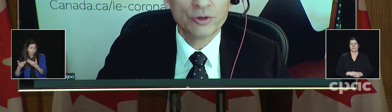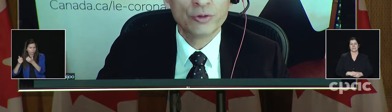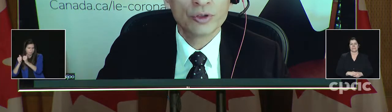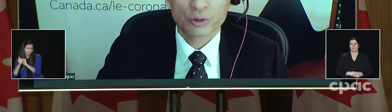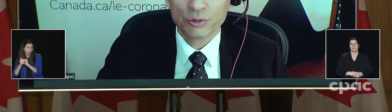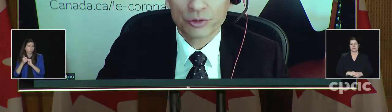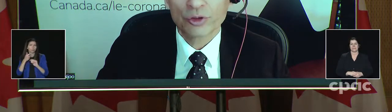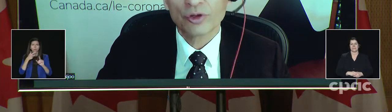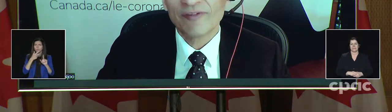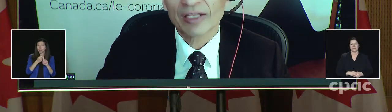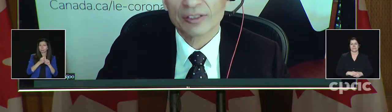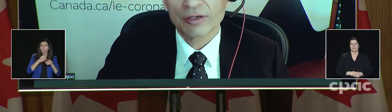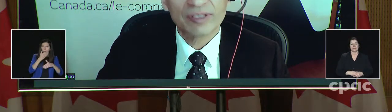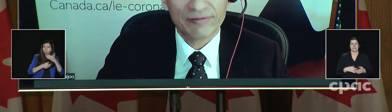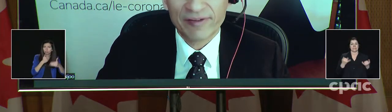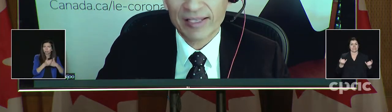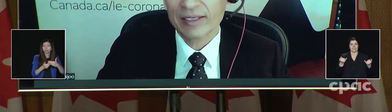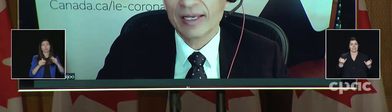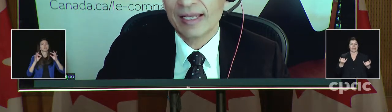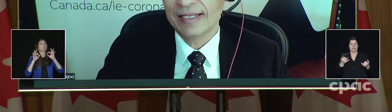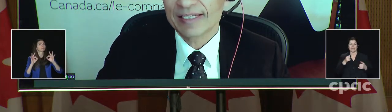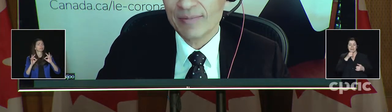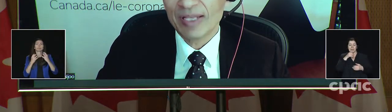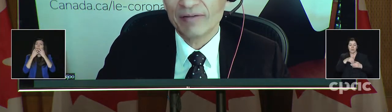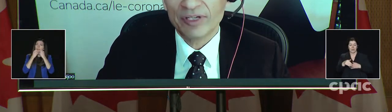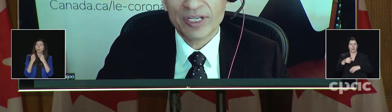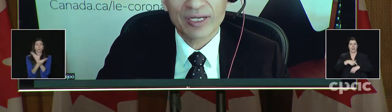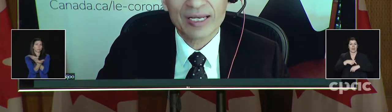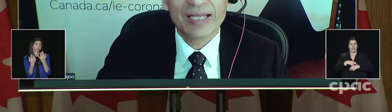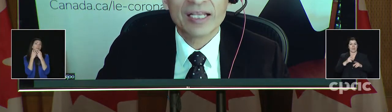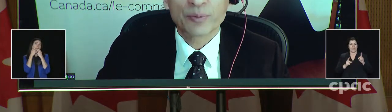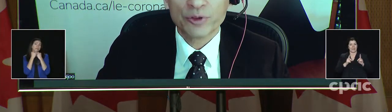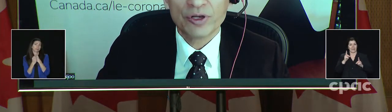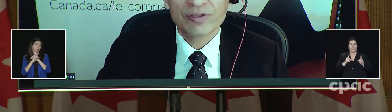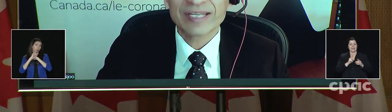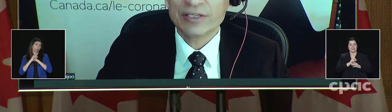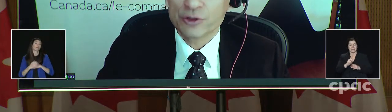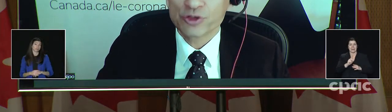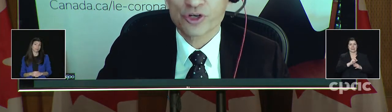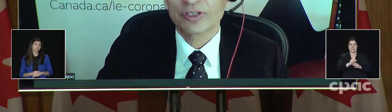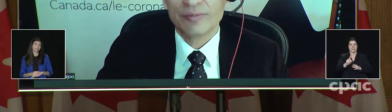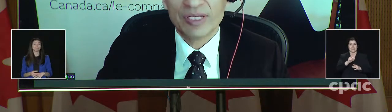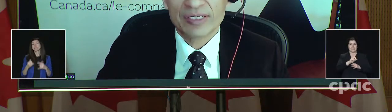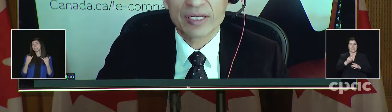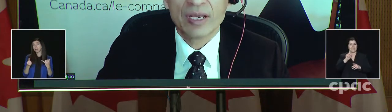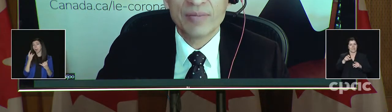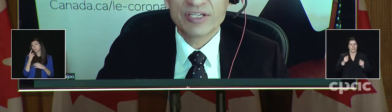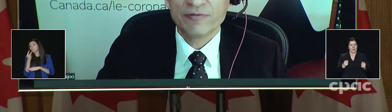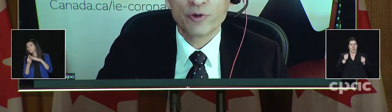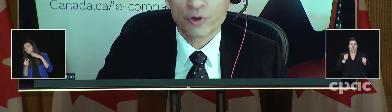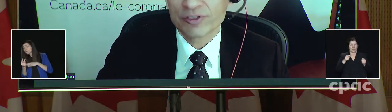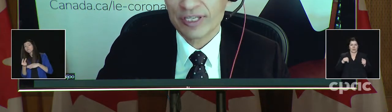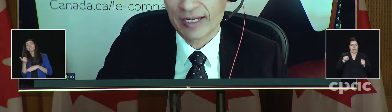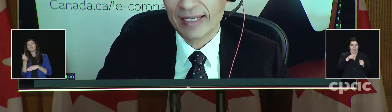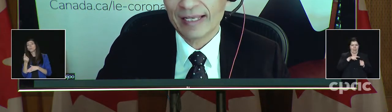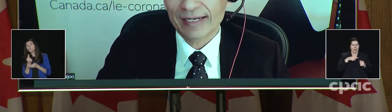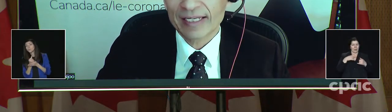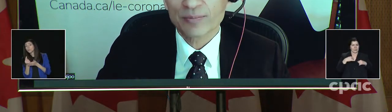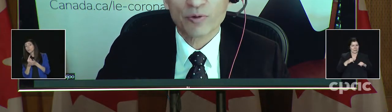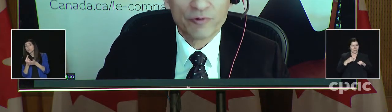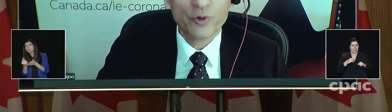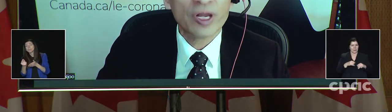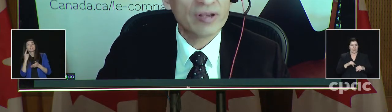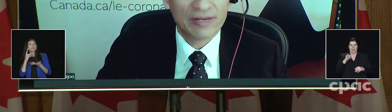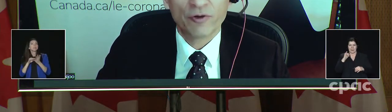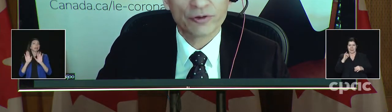que nous nous tournons vers le temps des fêtes et les semaines à venir, la prudence est toujours de mise. Mais si vous considérez les risques